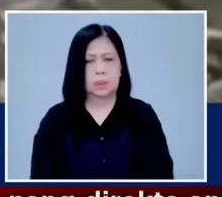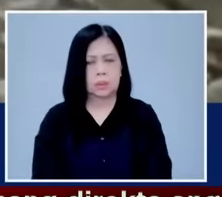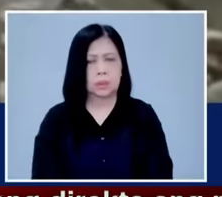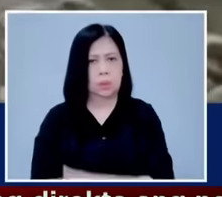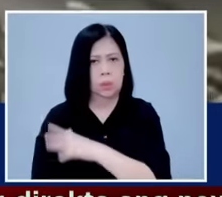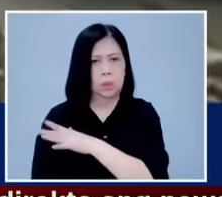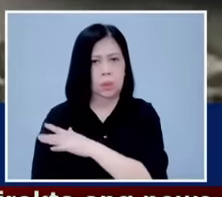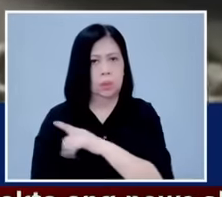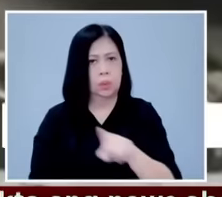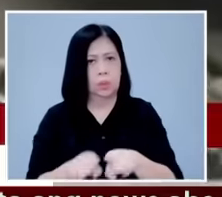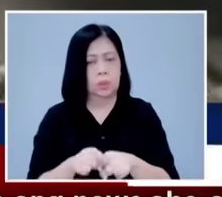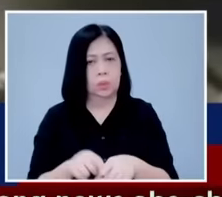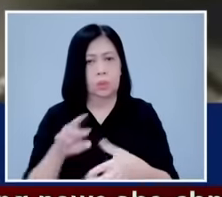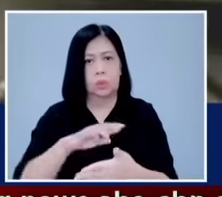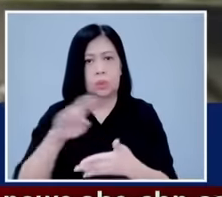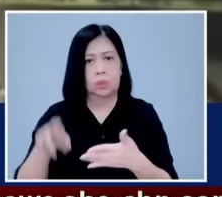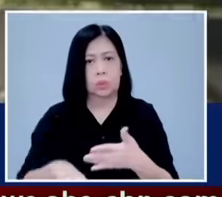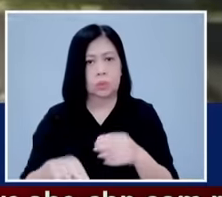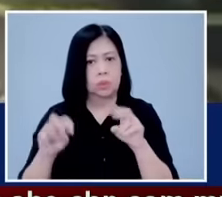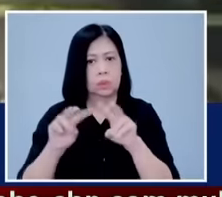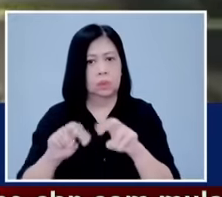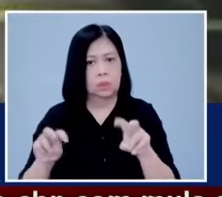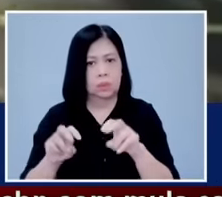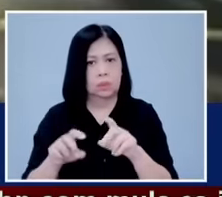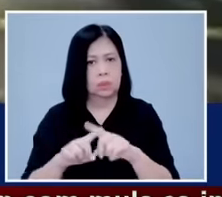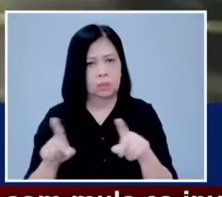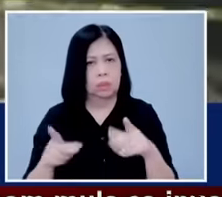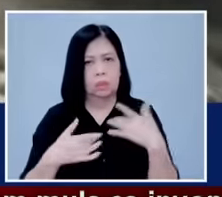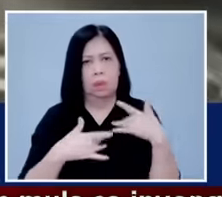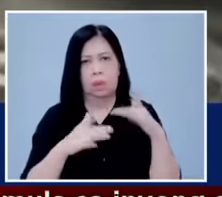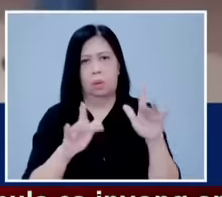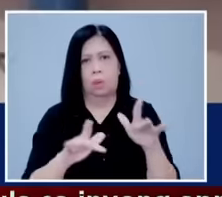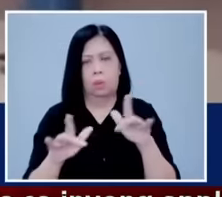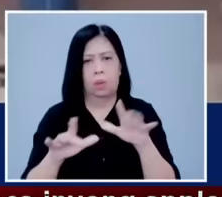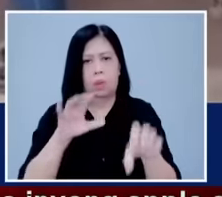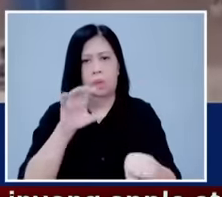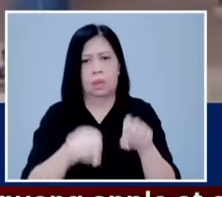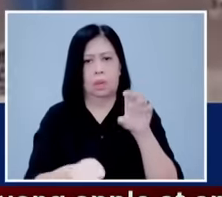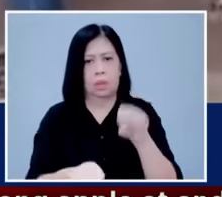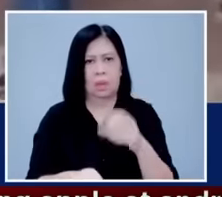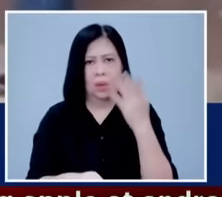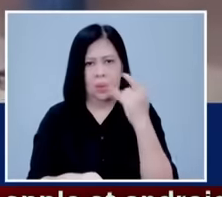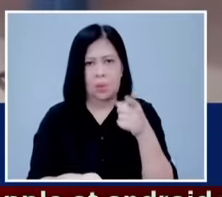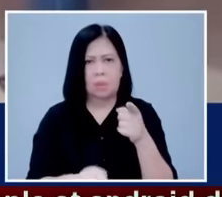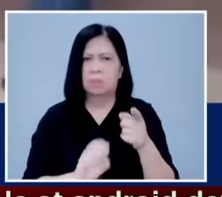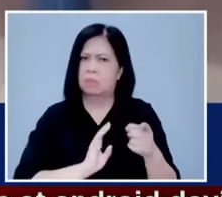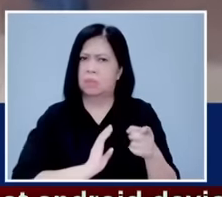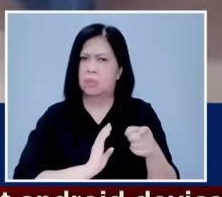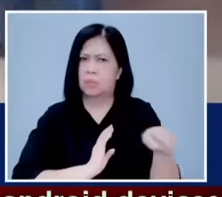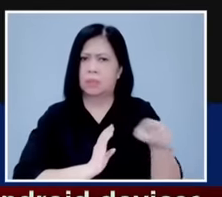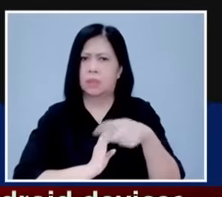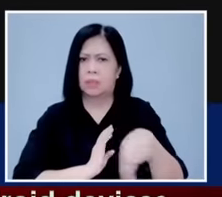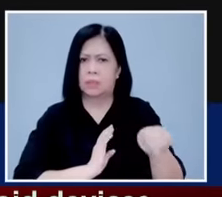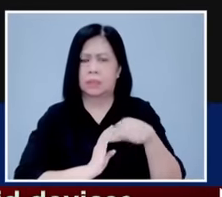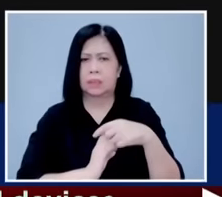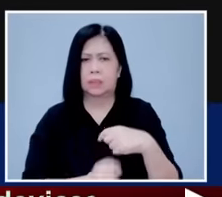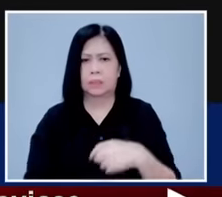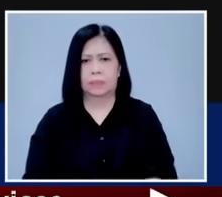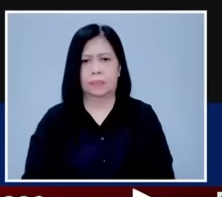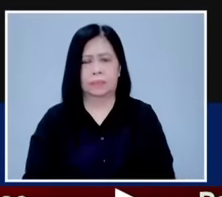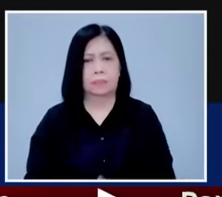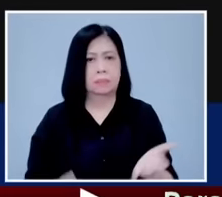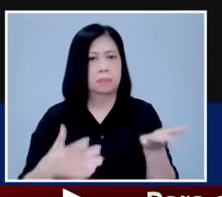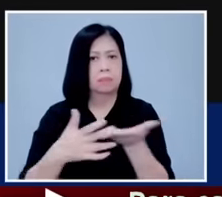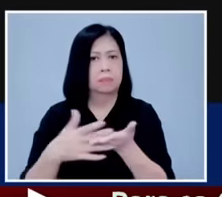din niya ang resulta ng investigasyon, pero naaawa siya sa mga nahuli dahil mababait umano ang mga ito. Sinampahan